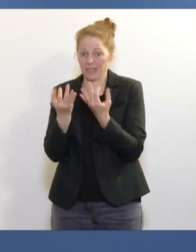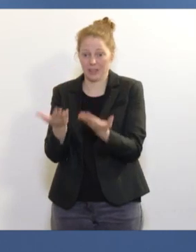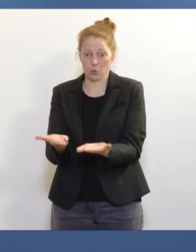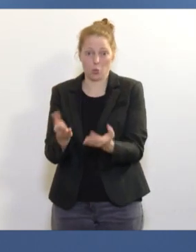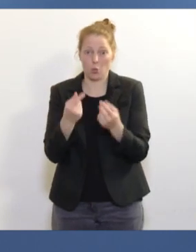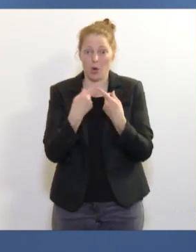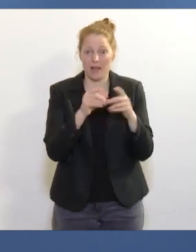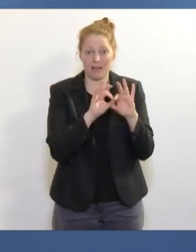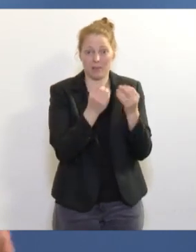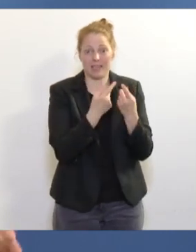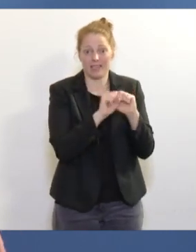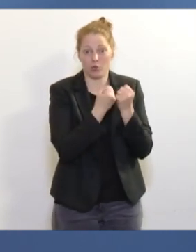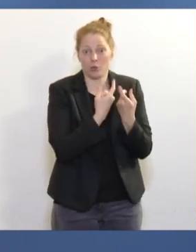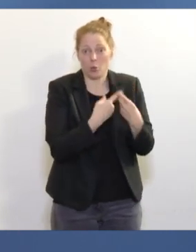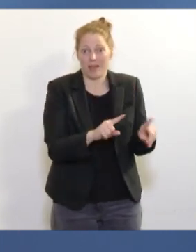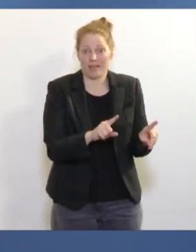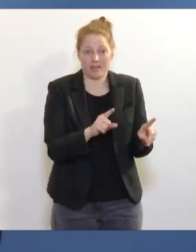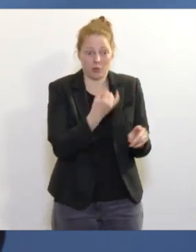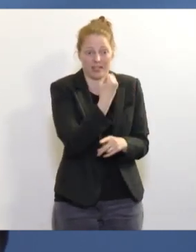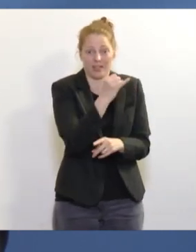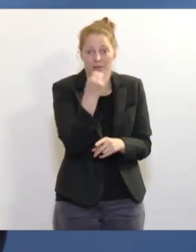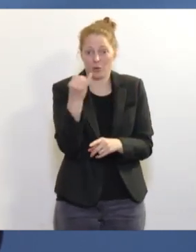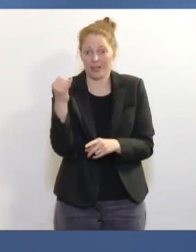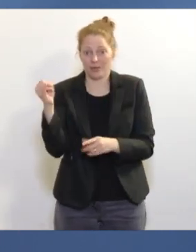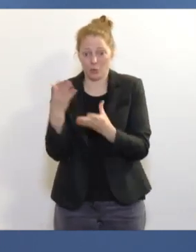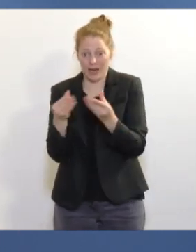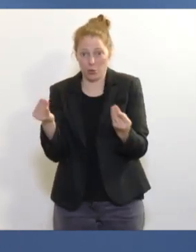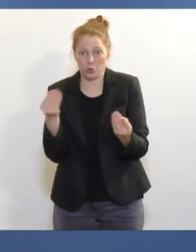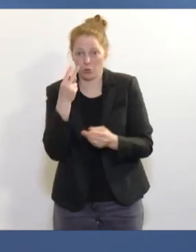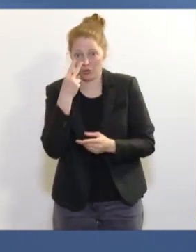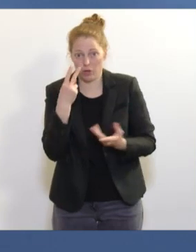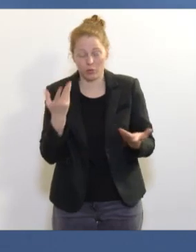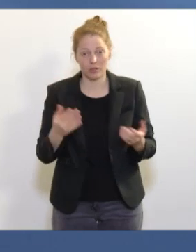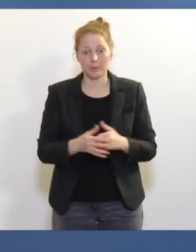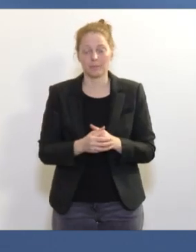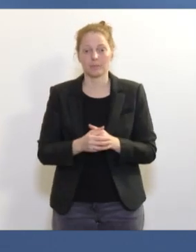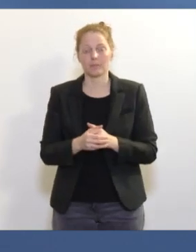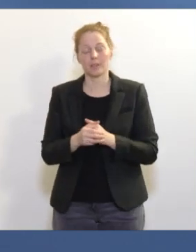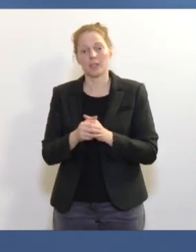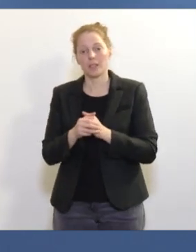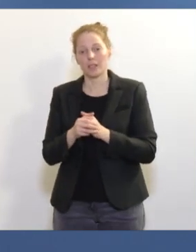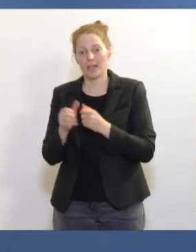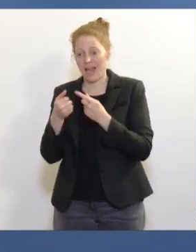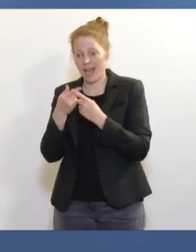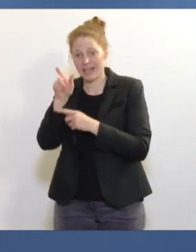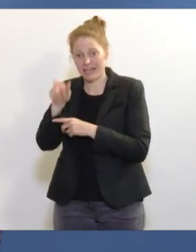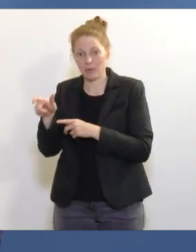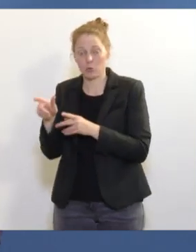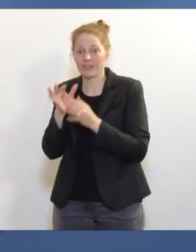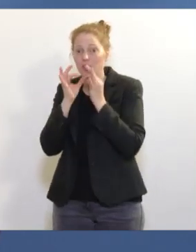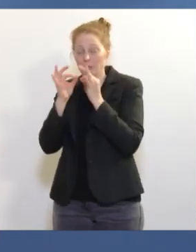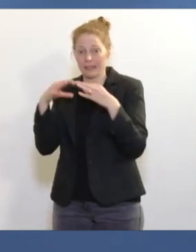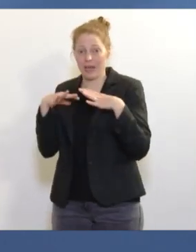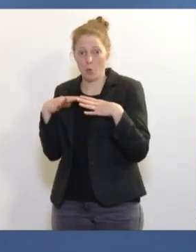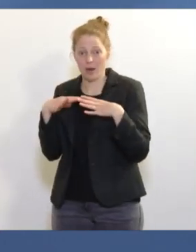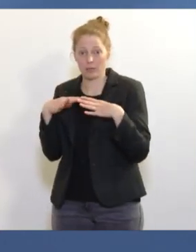zu Situation zu Situation verschieden. Es gibt auch, die sind an den Congé pour raison familial gegangen, zu dem Moment, wo ihre Betrieb